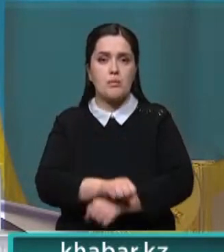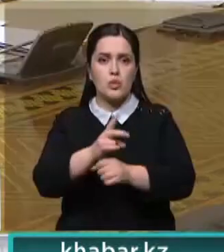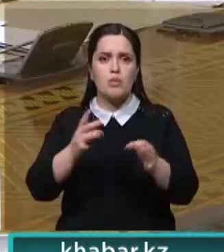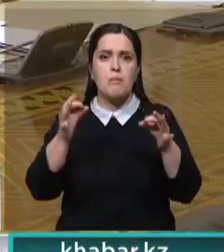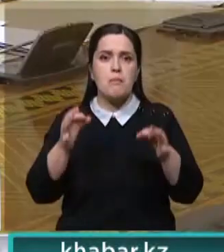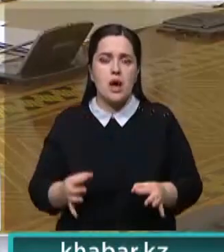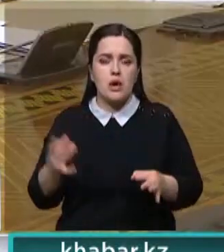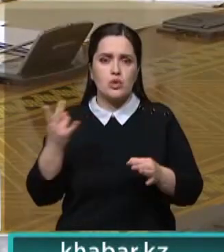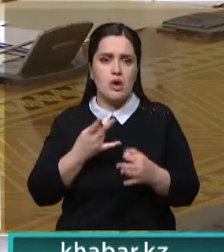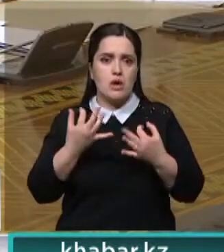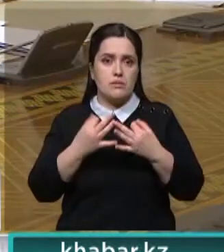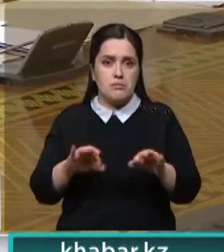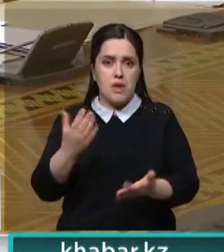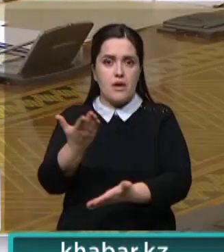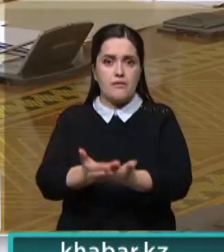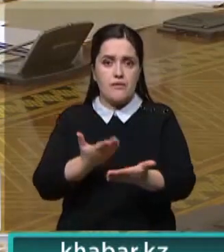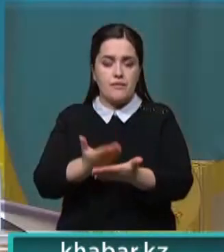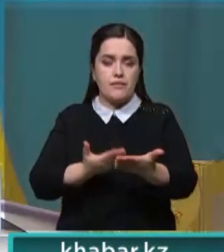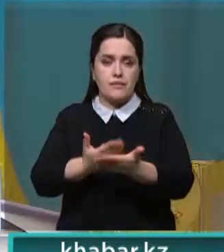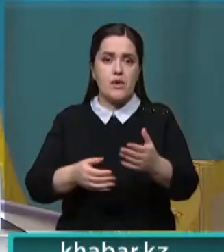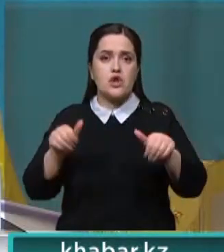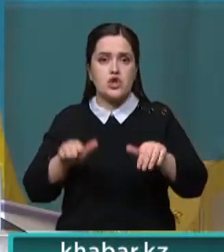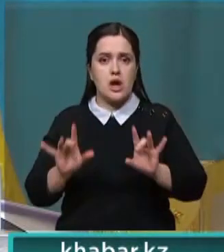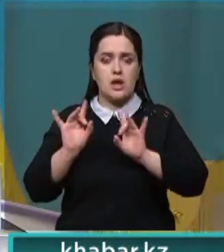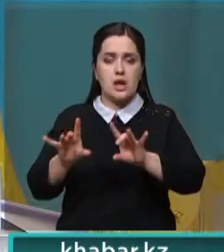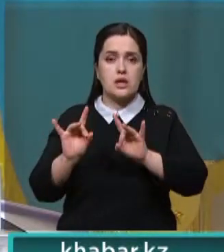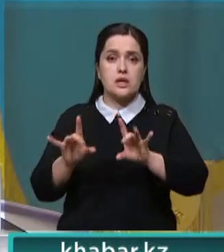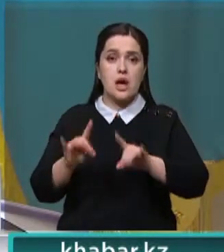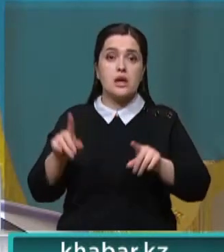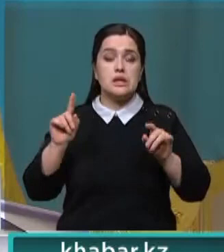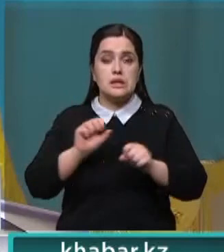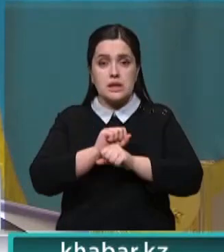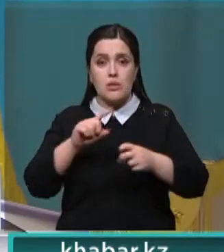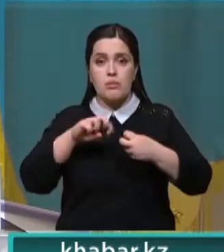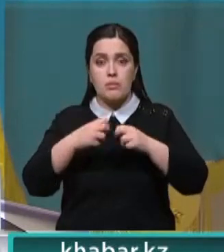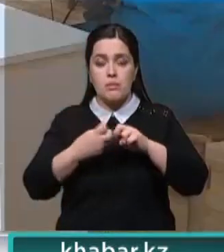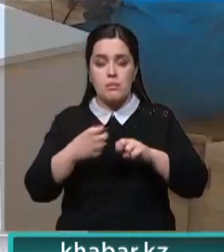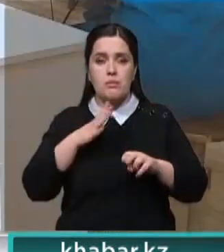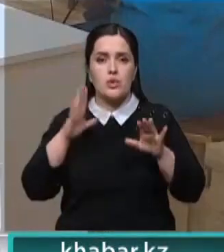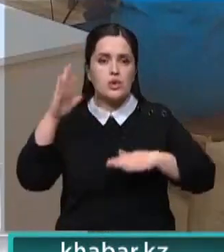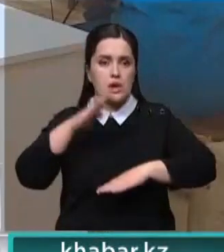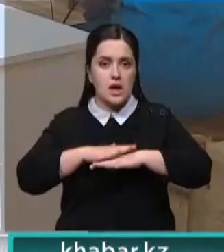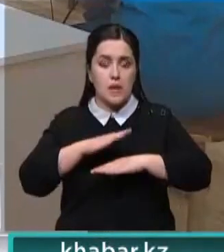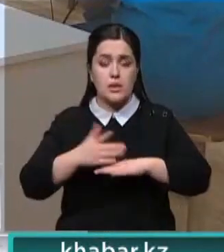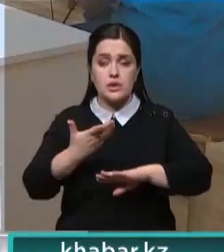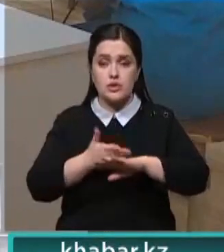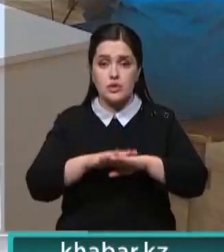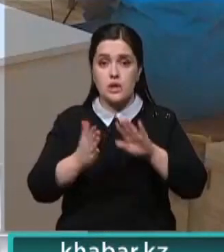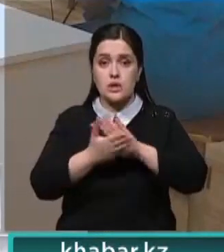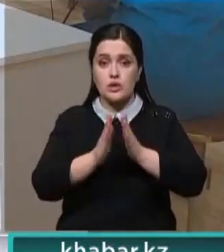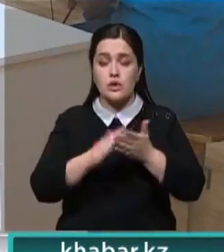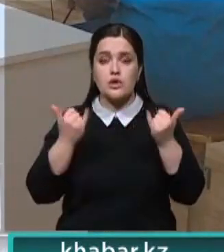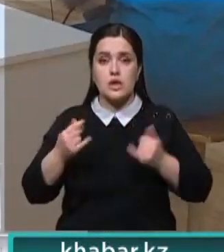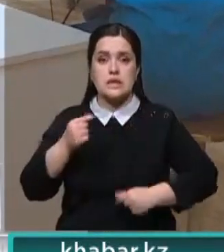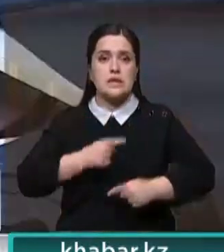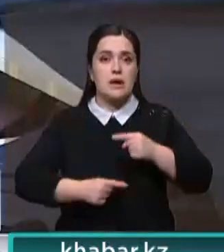и доступно пояснять все принятые решения. Нельзя, чтобы проблемами загружен был только акимат. В тяжелой ситуации сейчас и